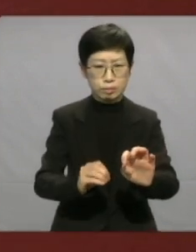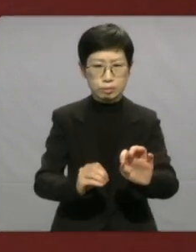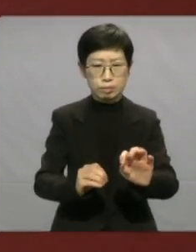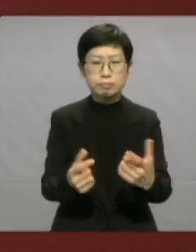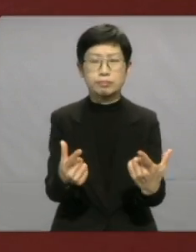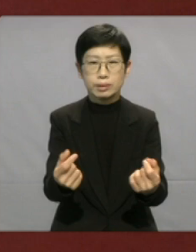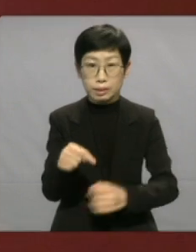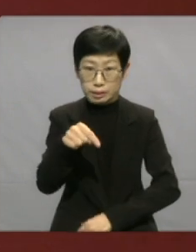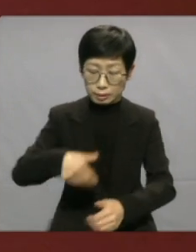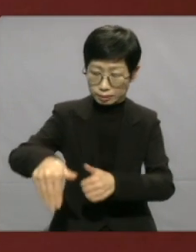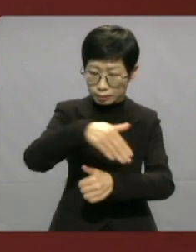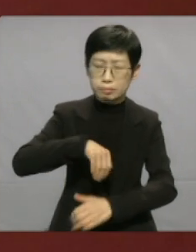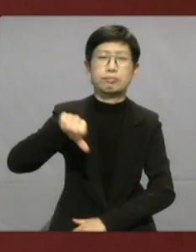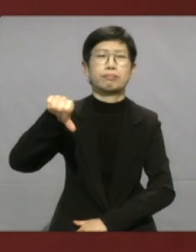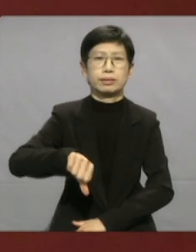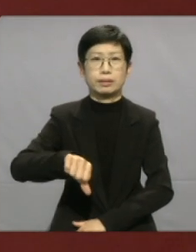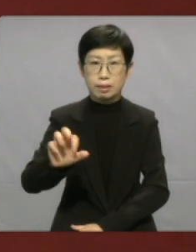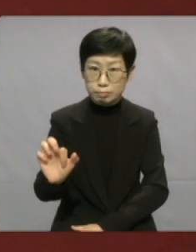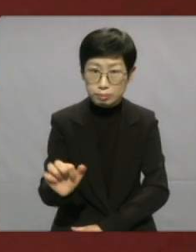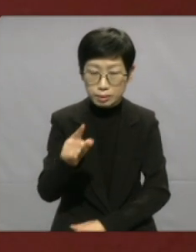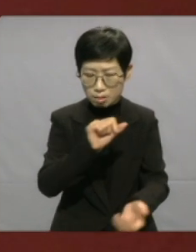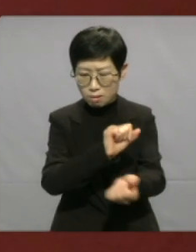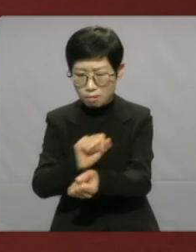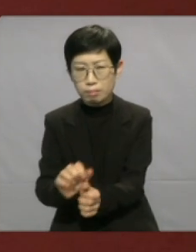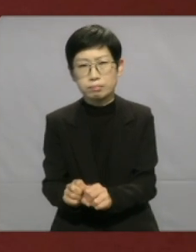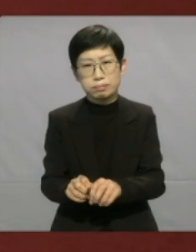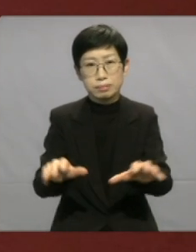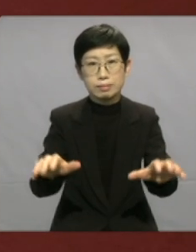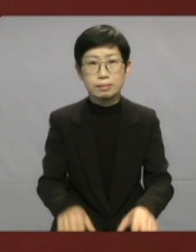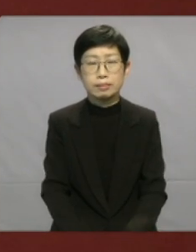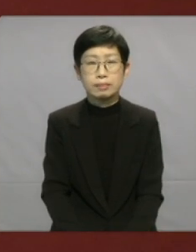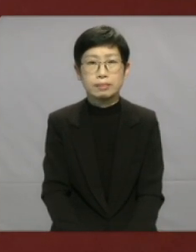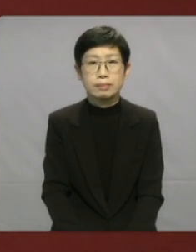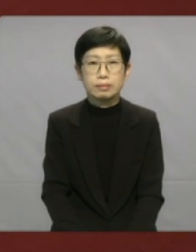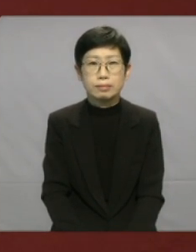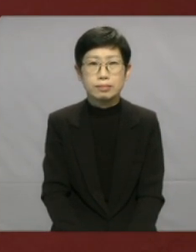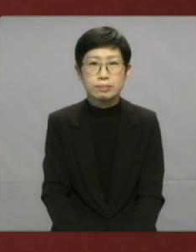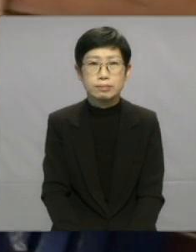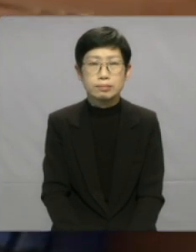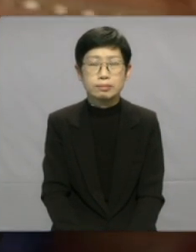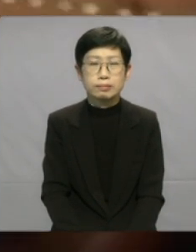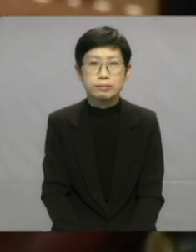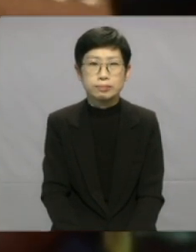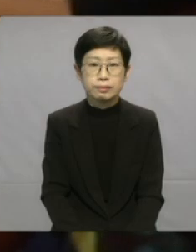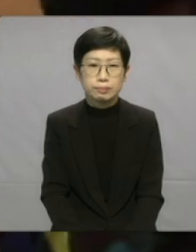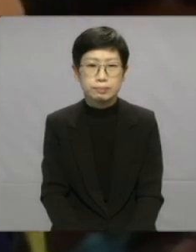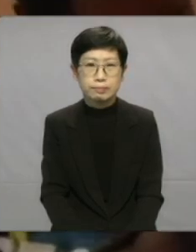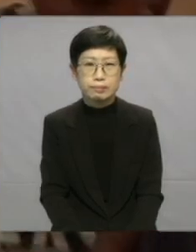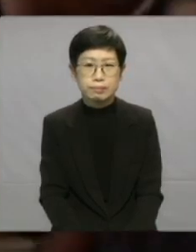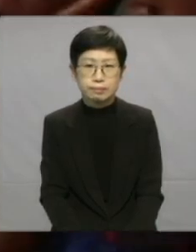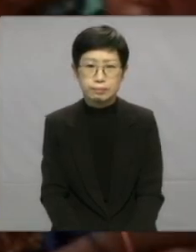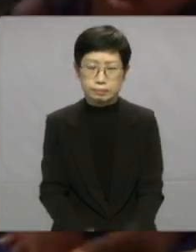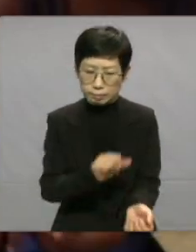de malnutrition dans cette zone de santé, elle est autour de 40%.